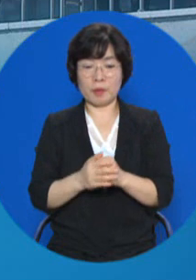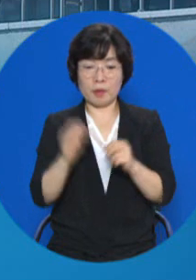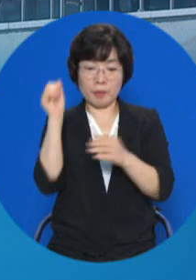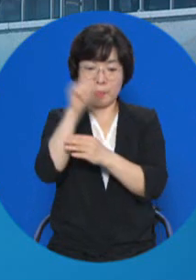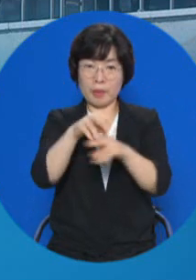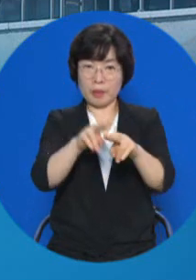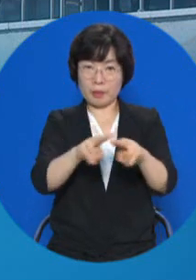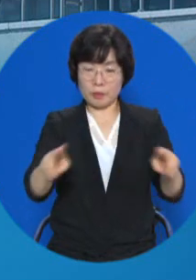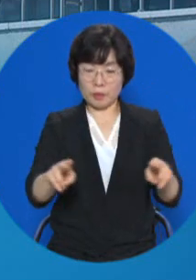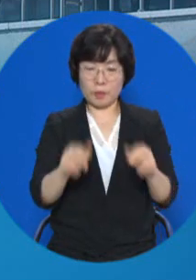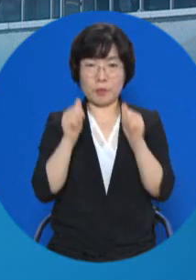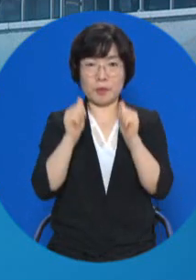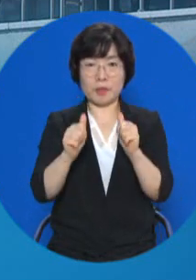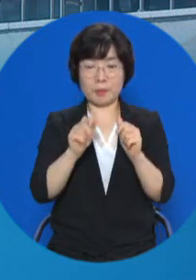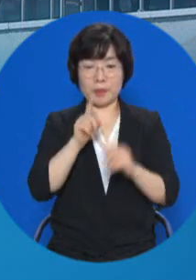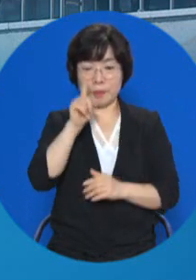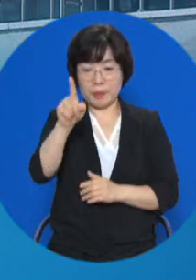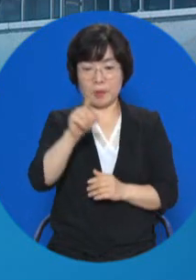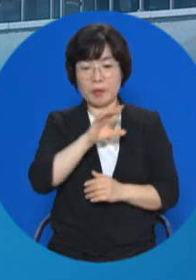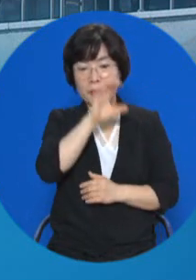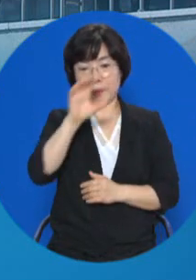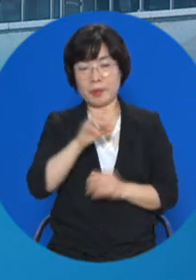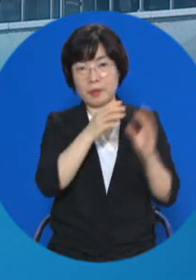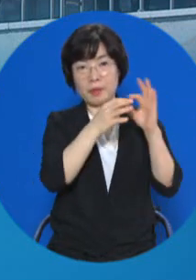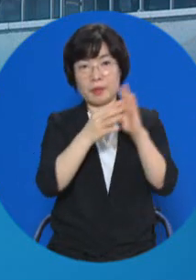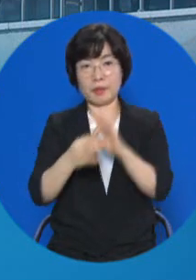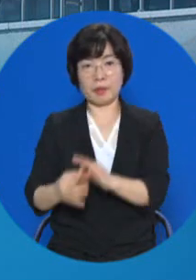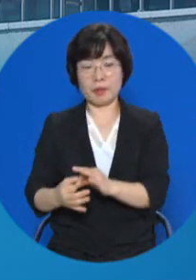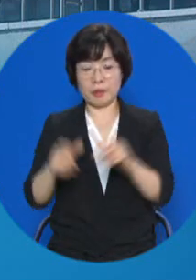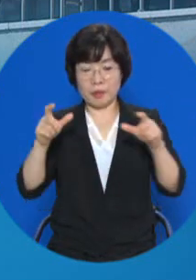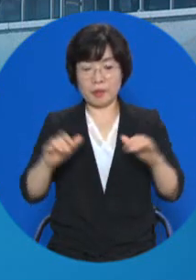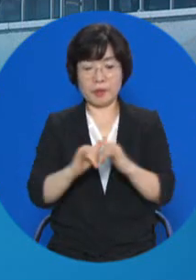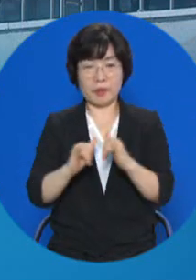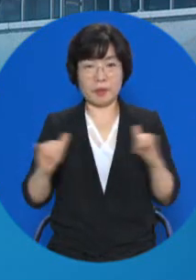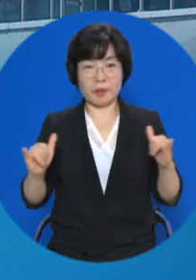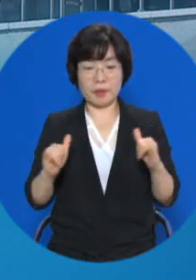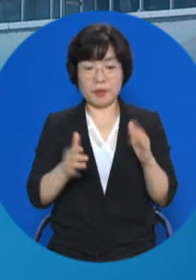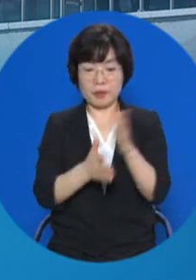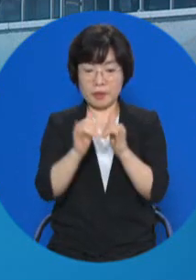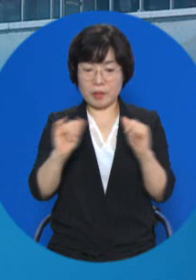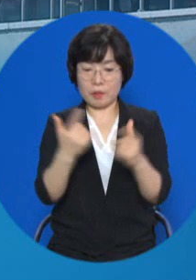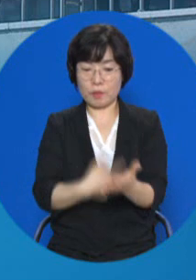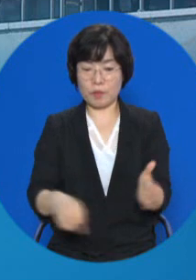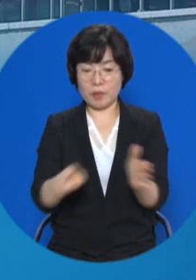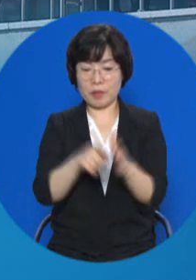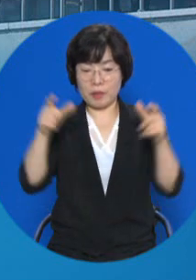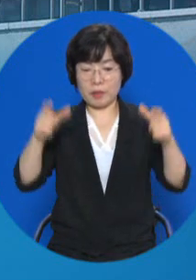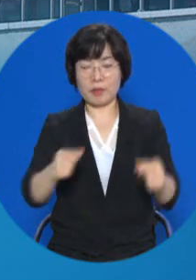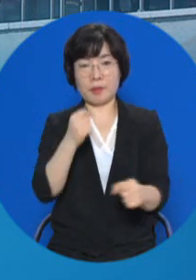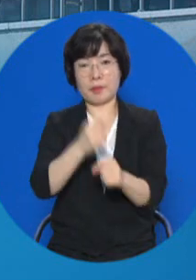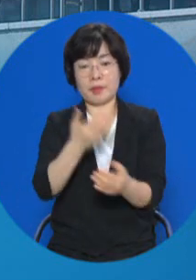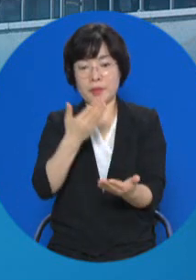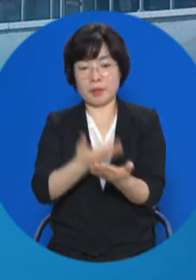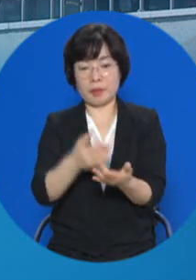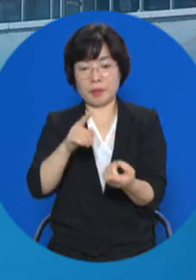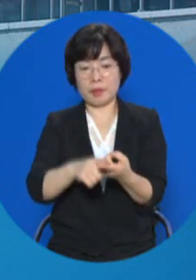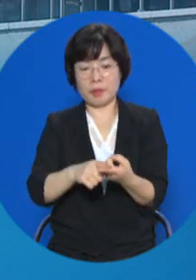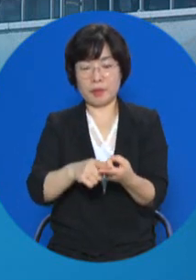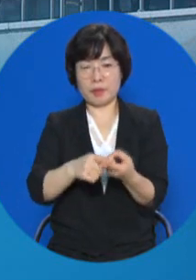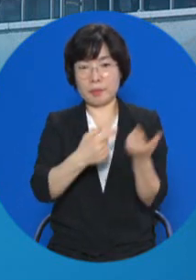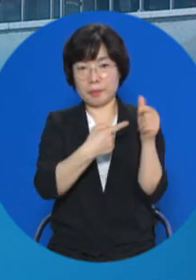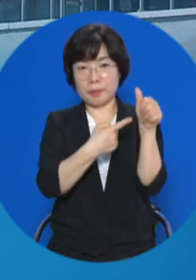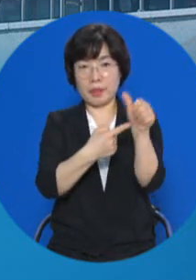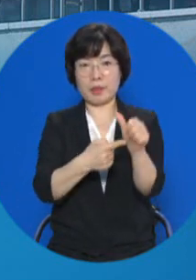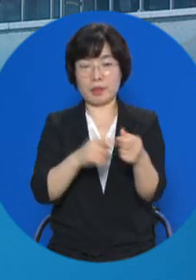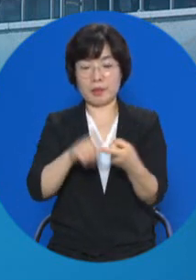취소와 행정소송의 악순환이 이어지는 가운데 주민들은 시민을 위한 지역을 만들어달라고 호소하고 있습니다. 강서영